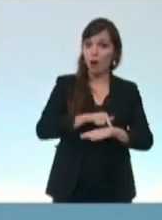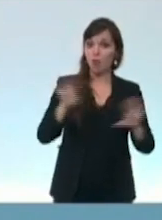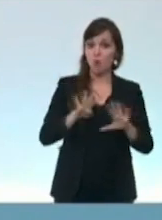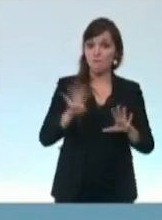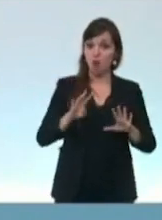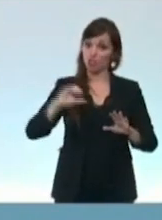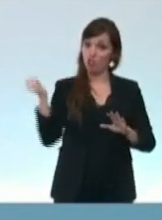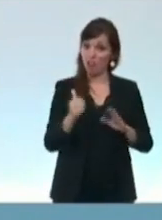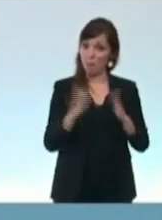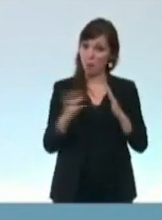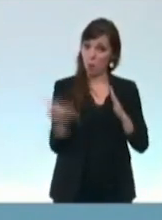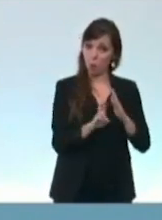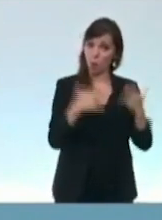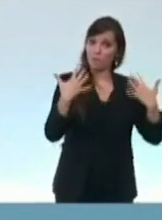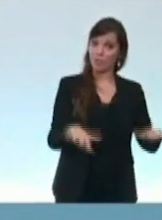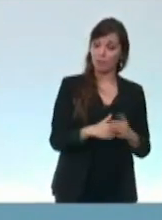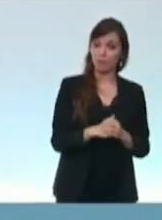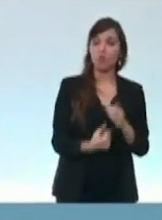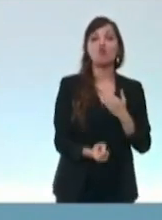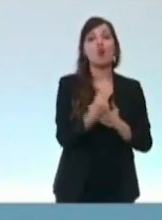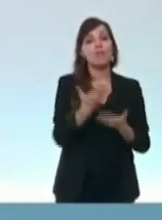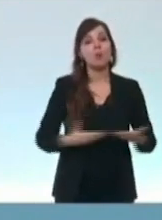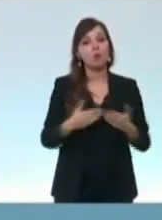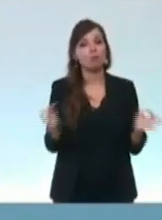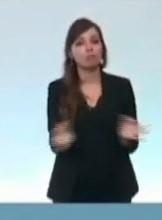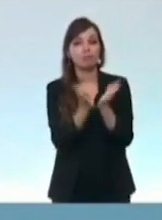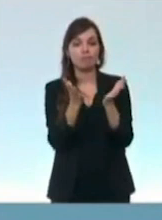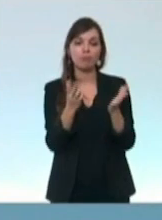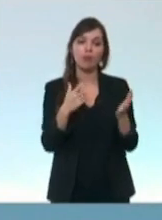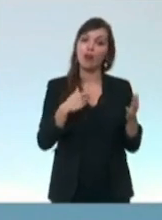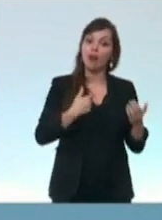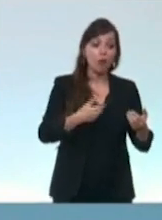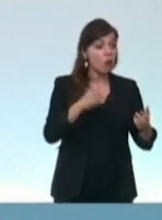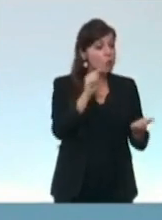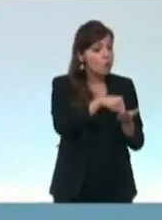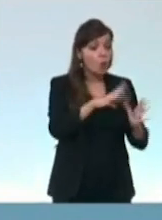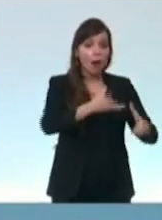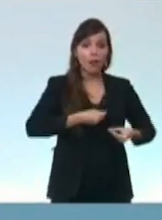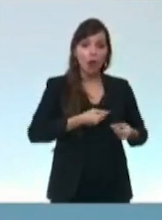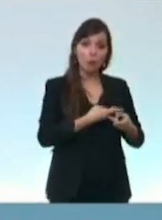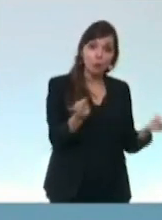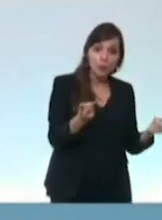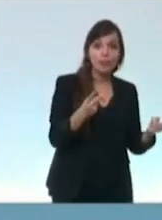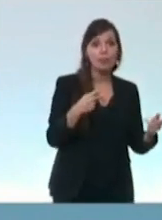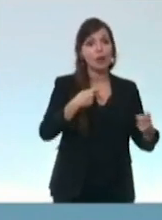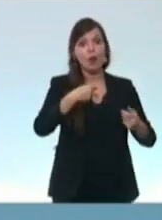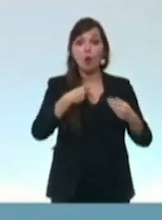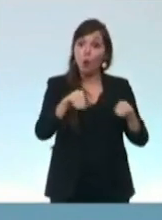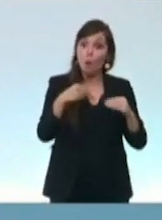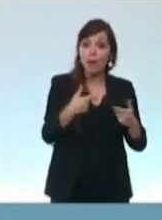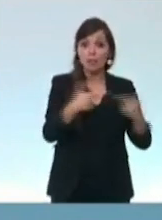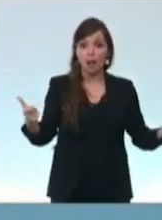et que sauf exception tous les lieux commerces ou services recevant du public seront fermées